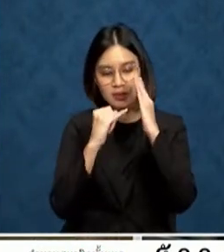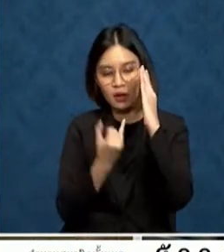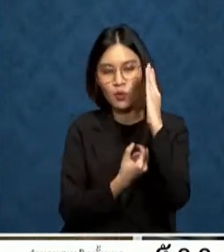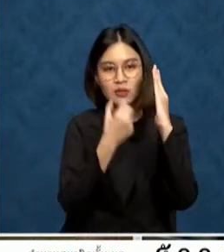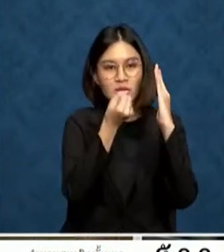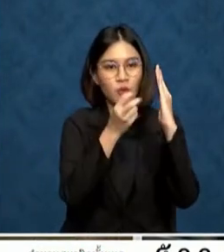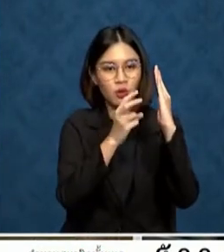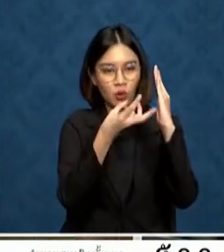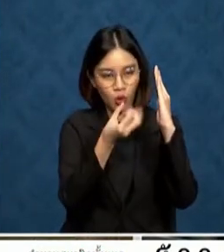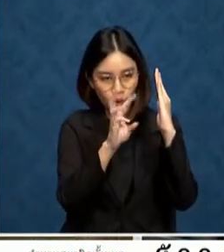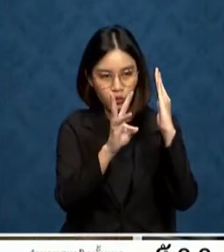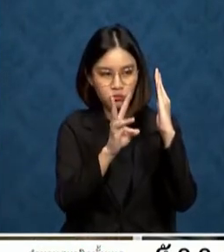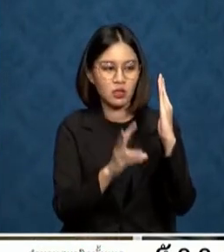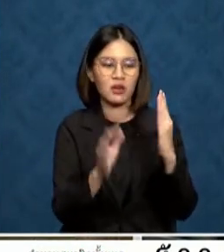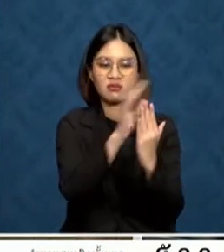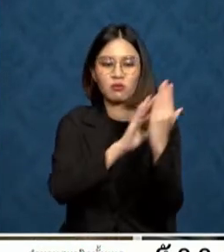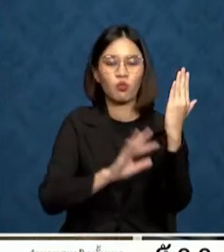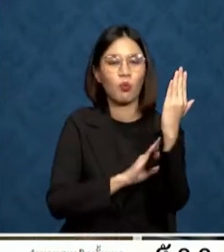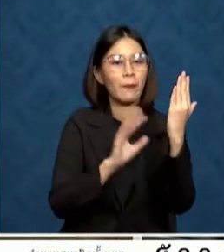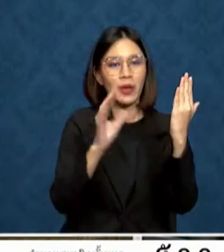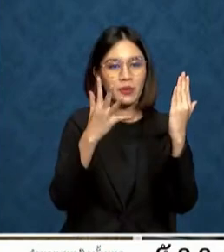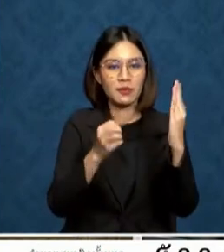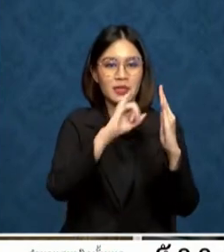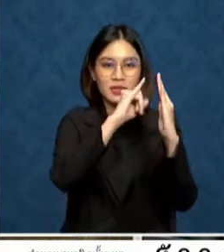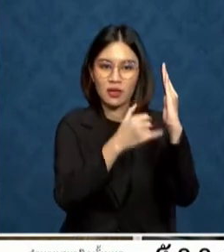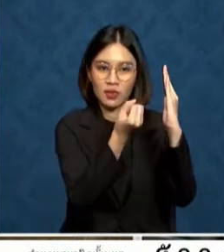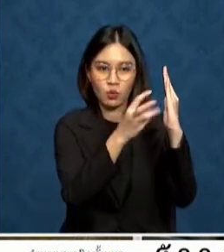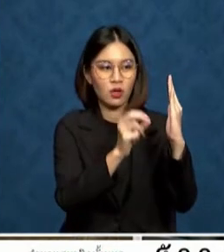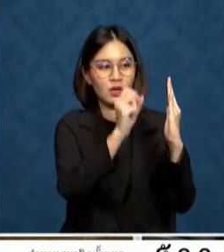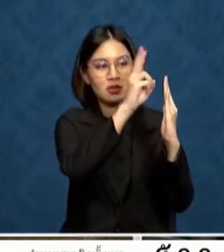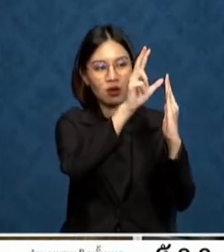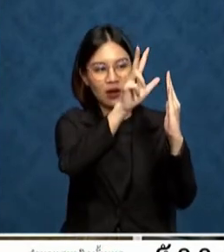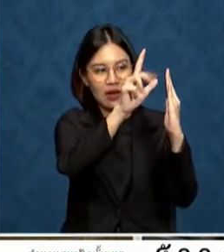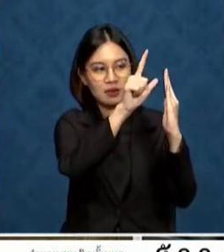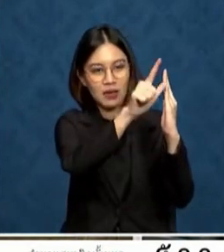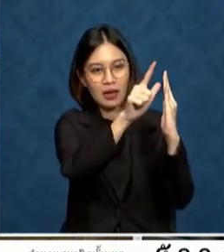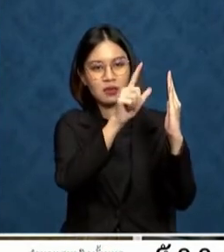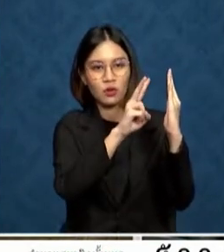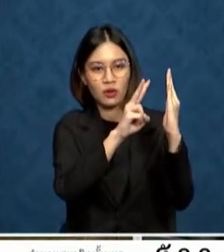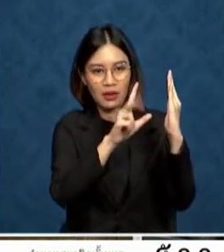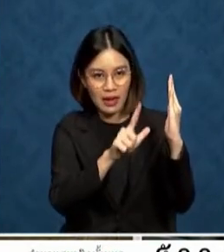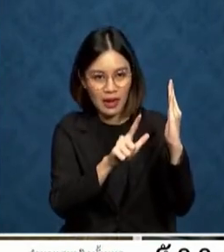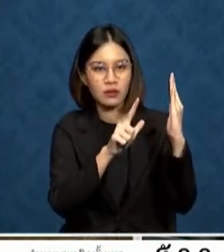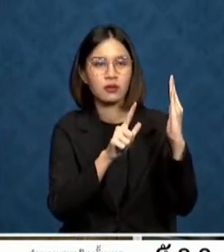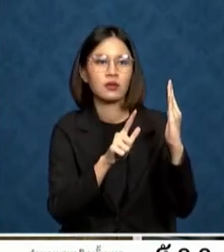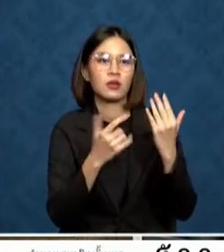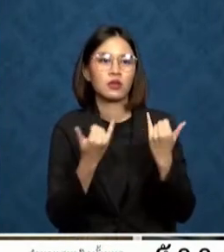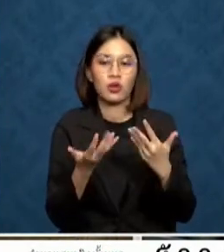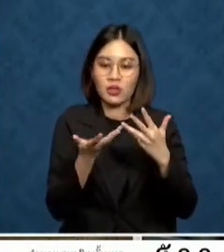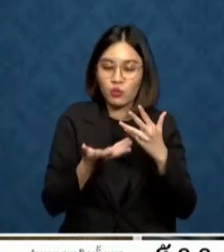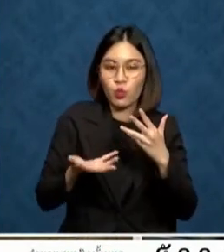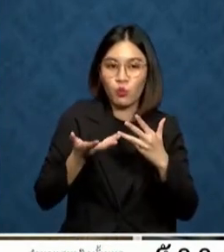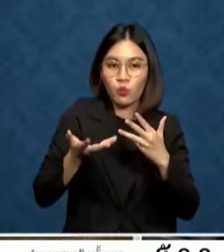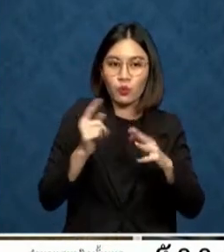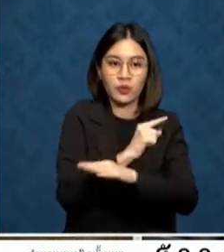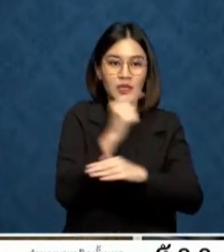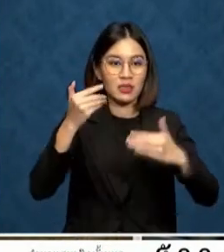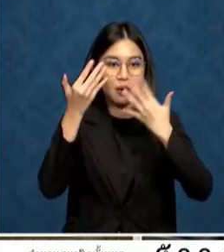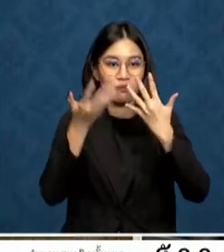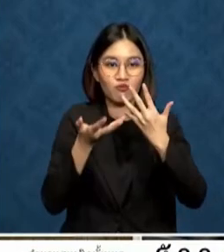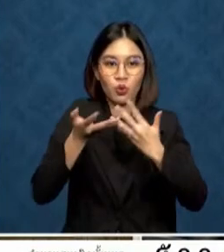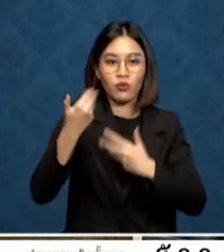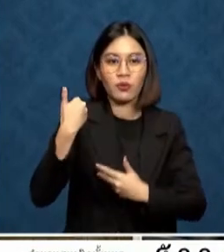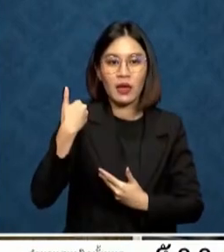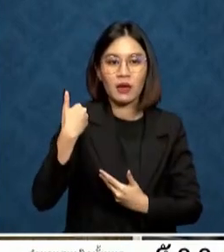ไม่ได้ทั่วประเทศนะครับกระจายไปยัง 16จังหวัดจังหวัดละ 2ล้านถามว่าผลที่เกิดได้ยกระดับเทศกาลมั้ยไม่ครับ